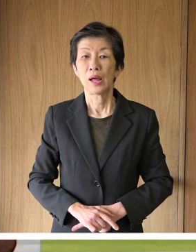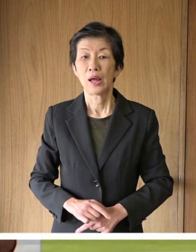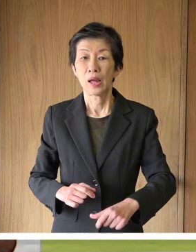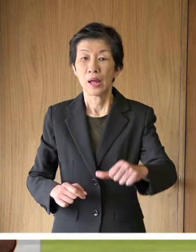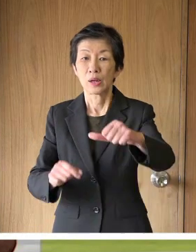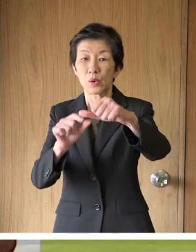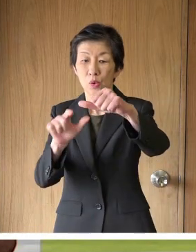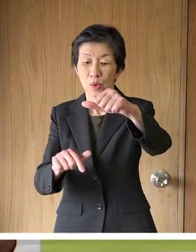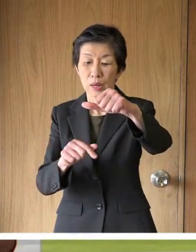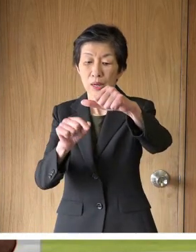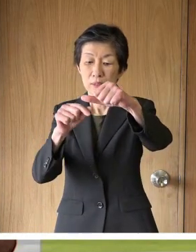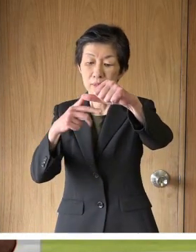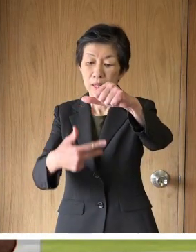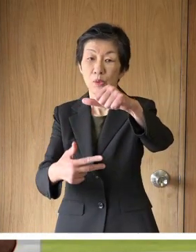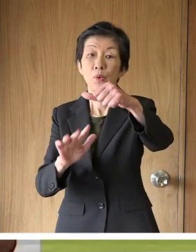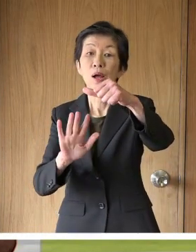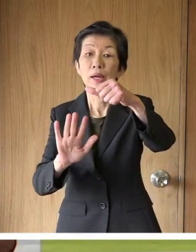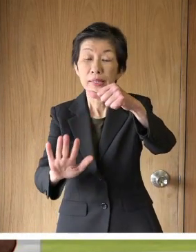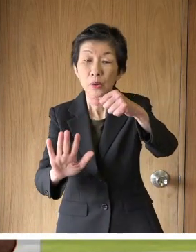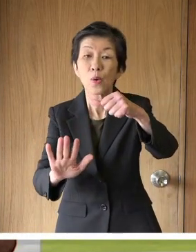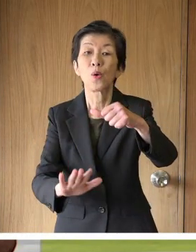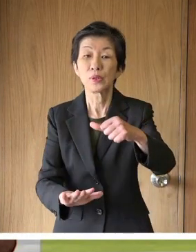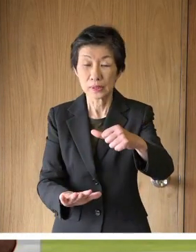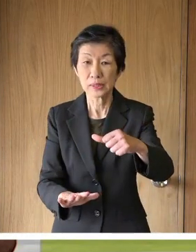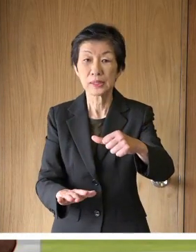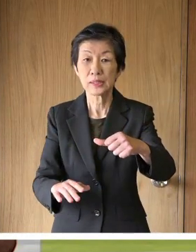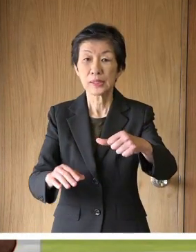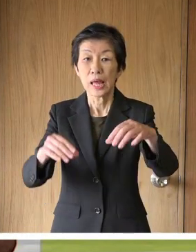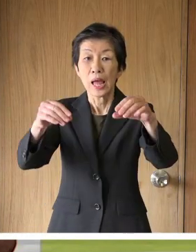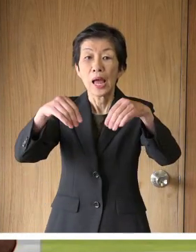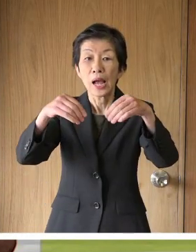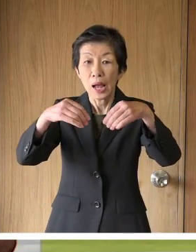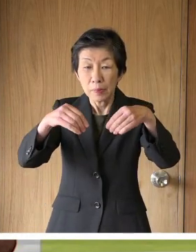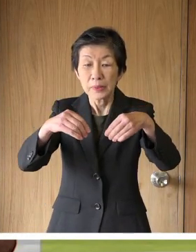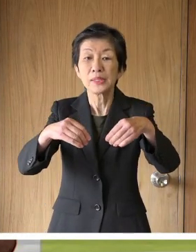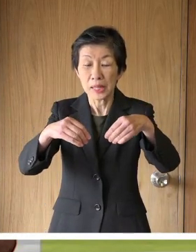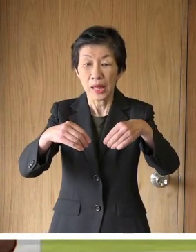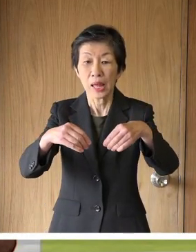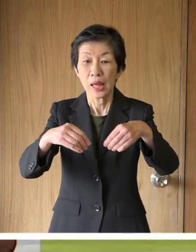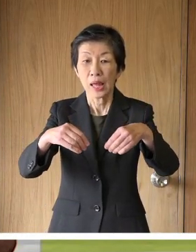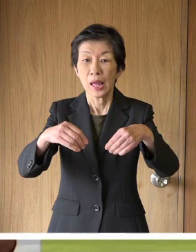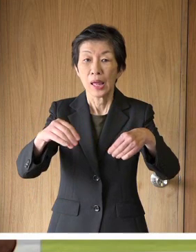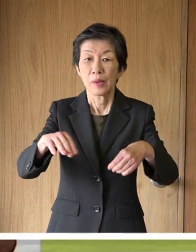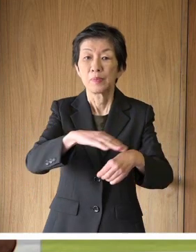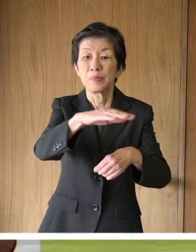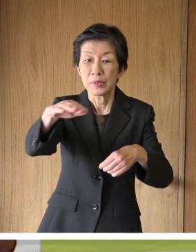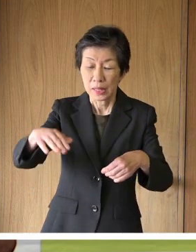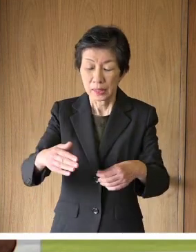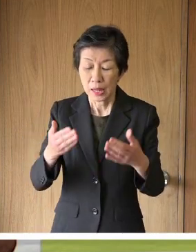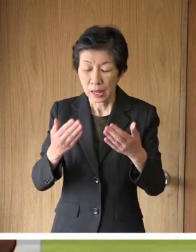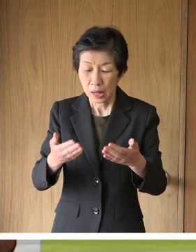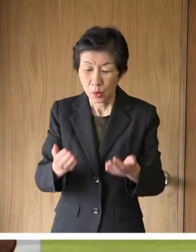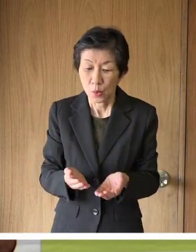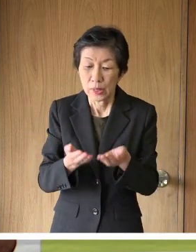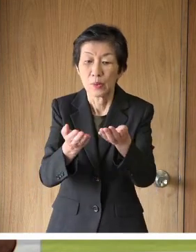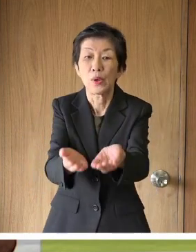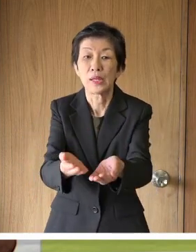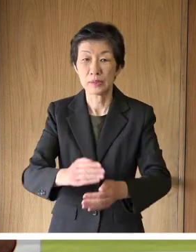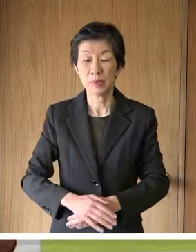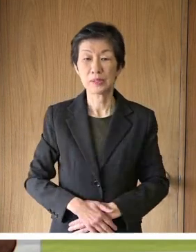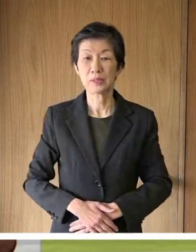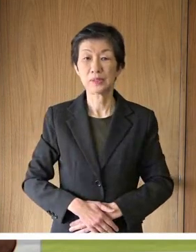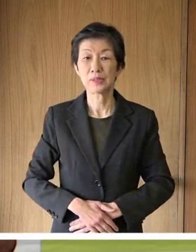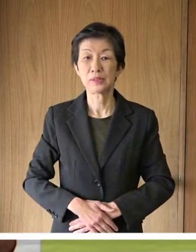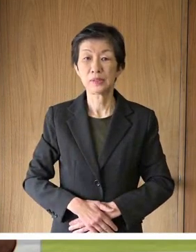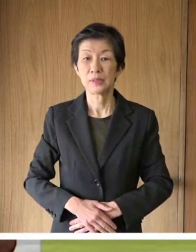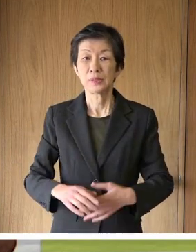5月7日以降に紙面におきまして各学校よりお知らせを致します